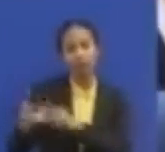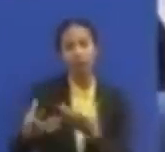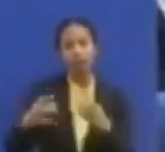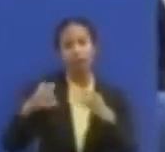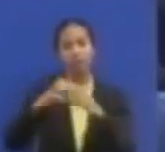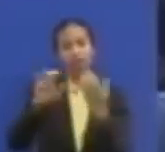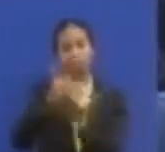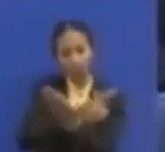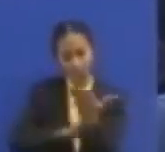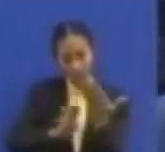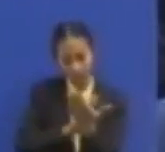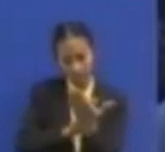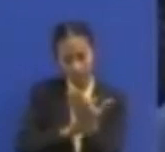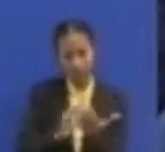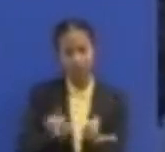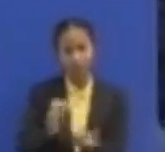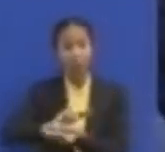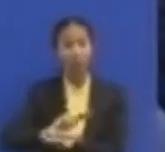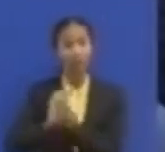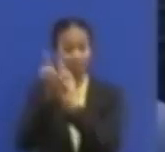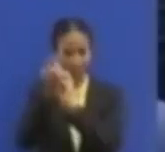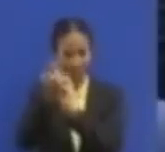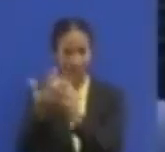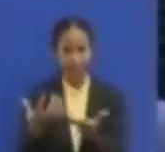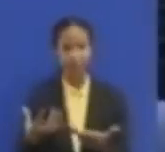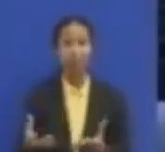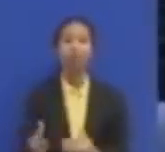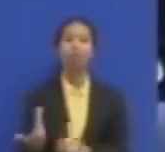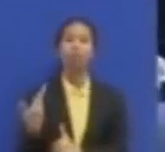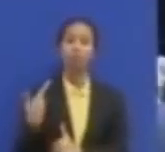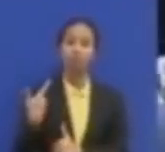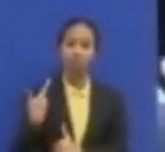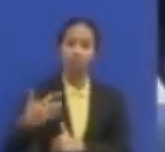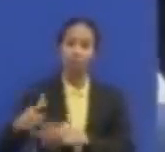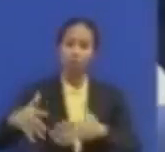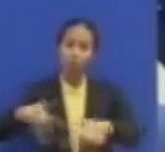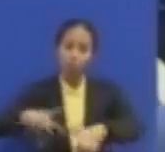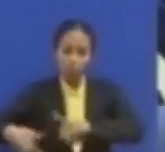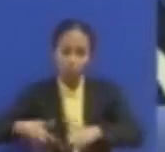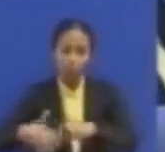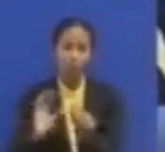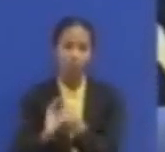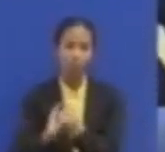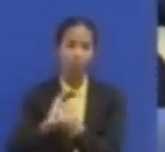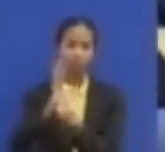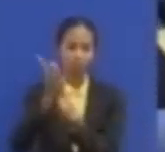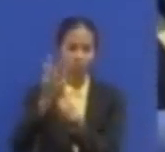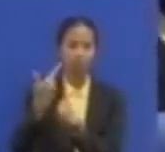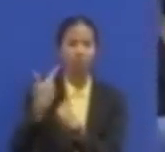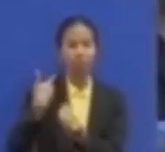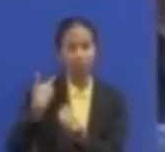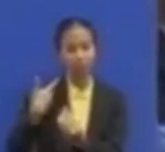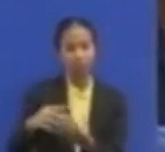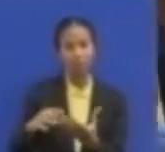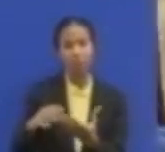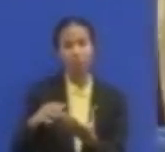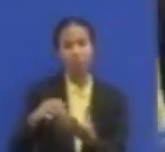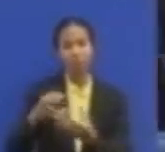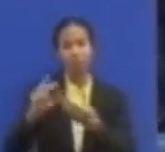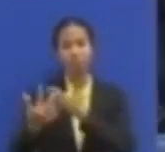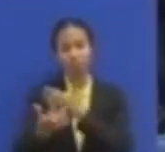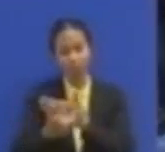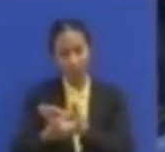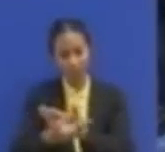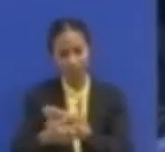าพรรครวมพลังประชาชาติไทยพลังท้องถิ่นไทยพ ร ร ค ประชาชาติ